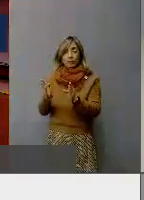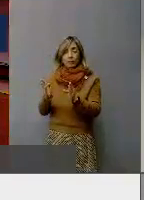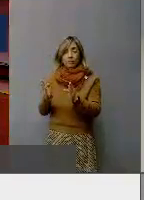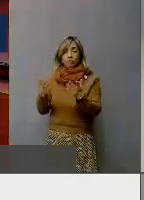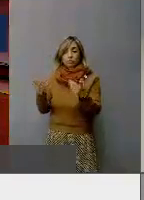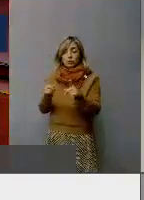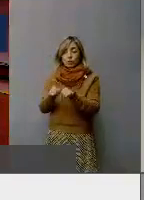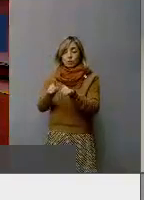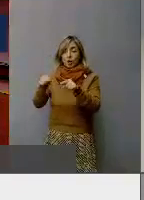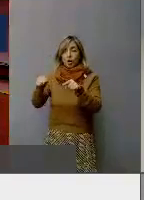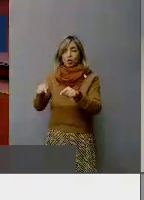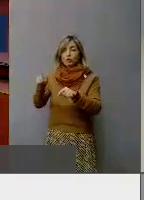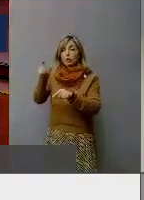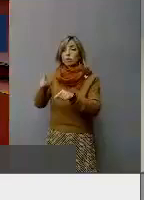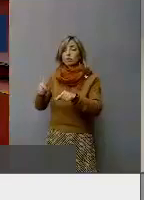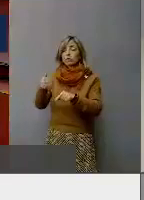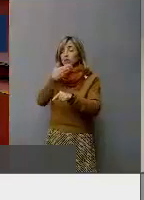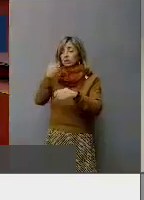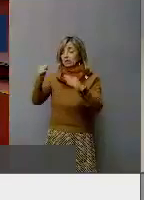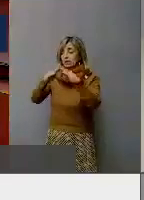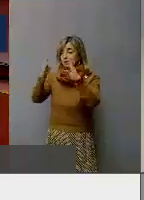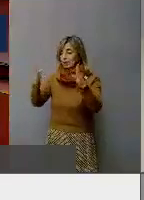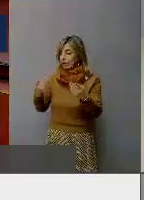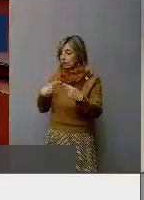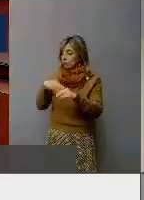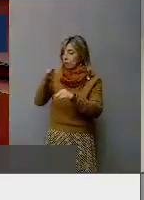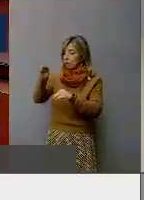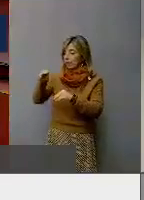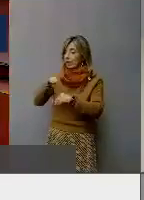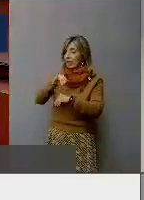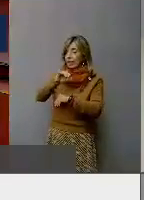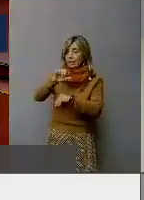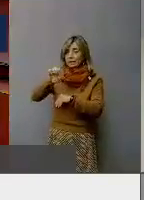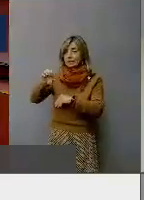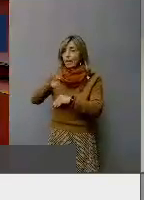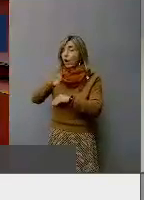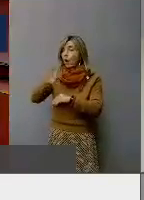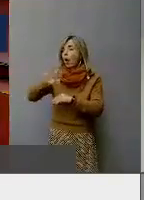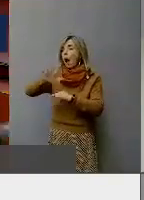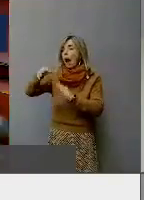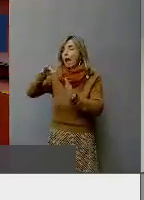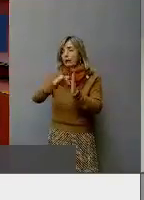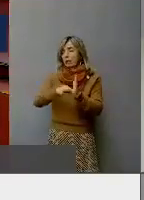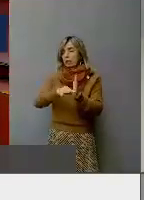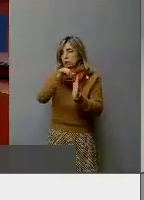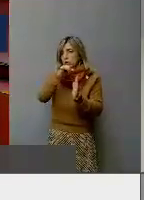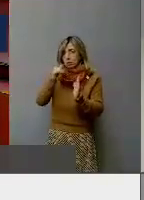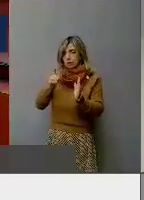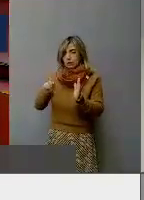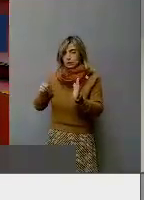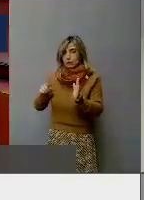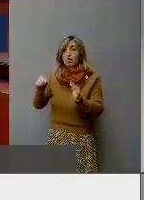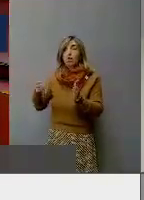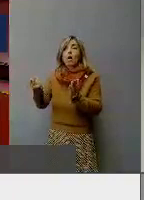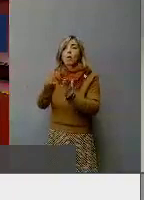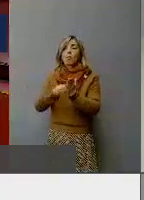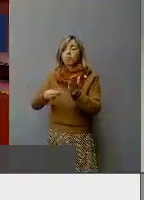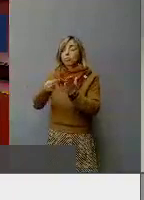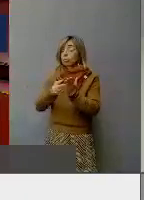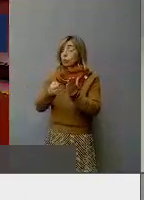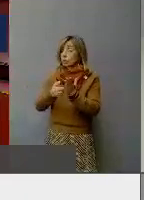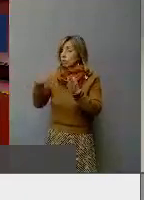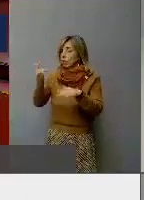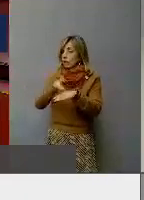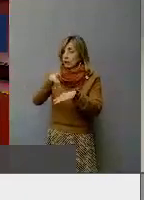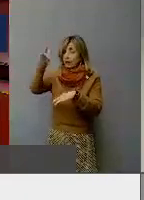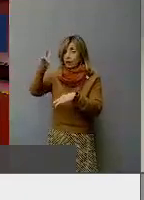senza dimora non viene chiesto di se non vengono chiesti alcuni criteri perché sono progetti importanti per i cattivissimi svolti collaborazione con gli enti che